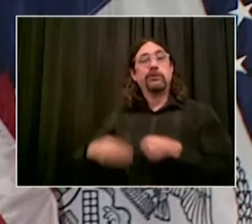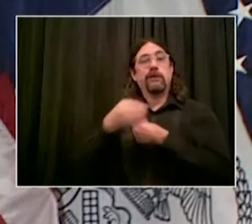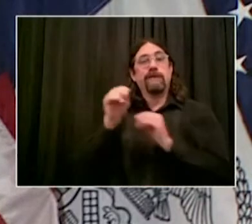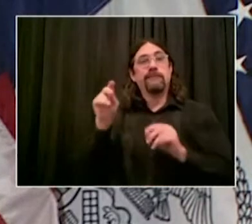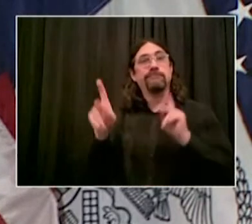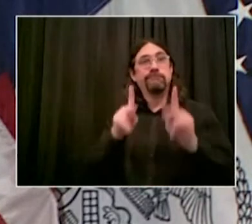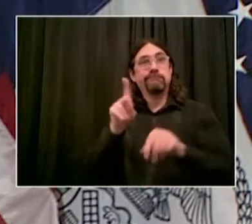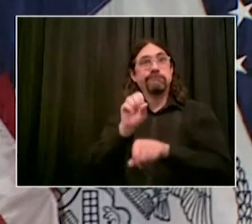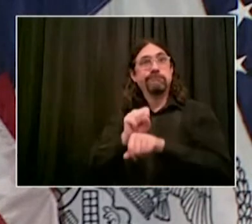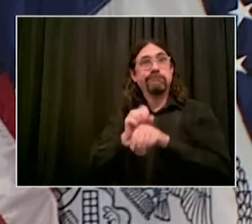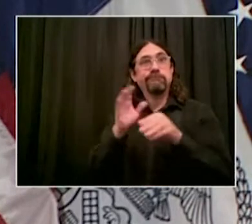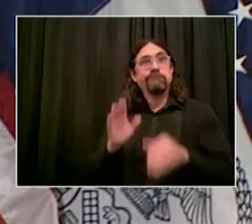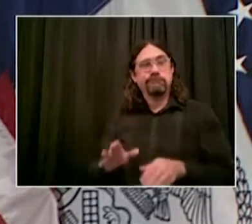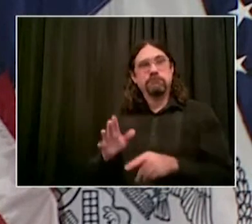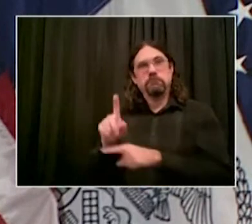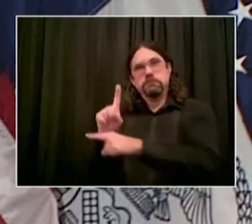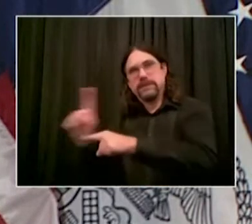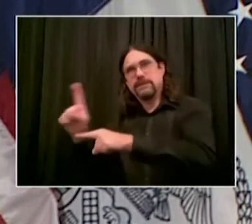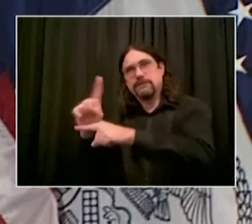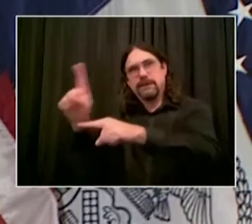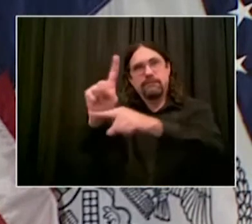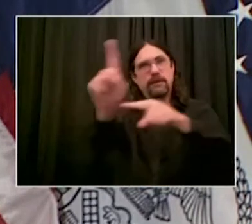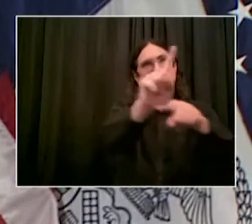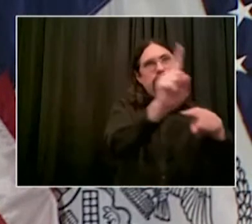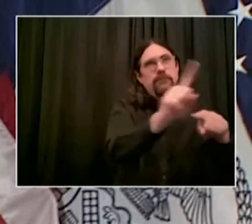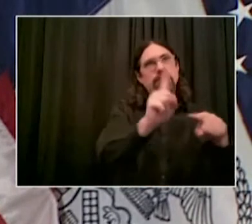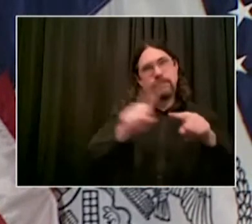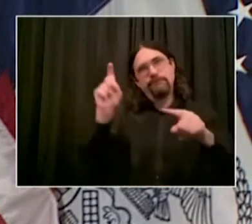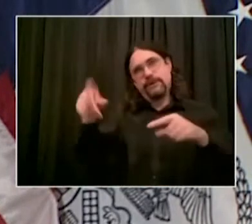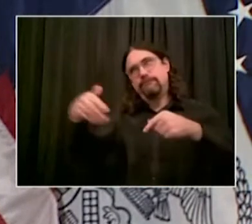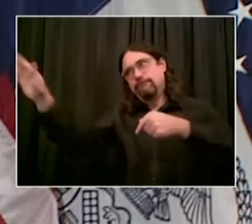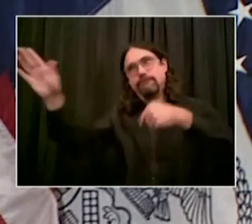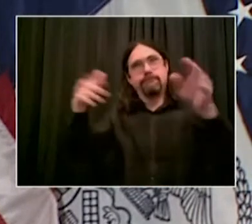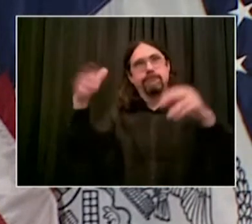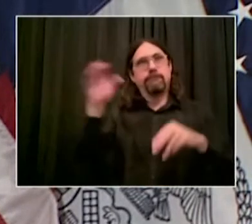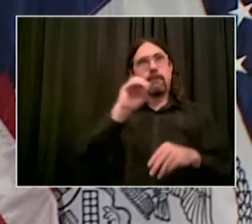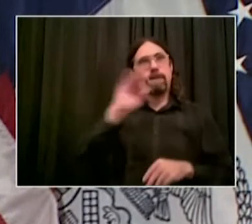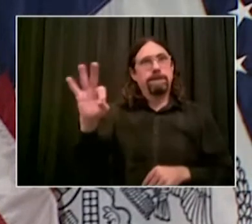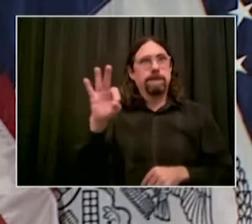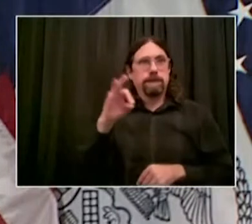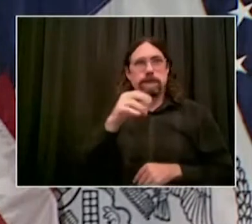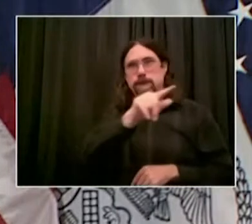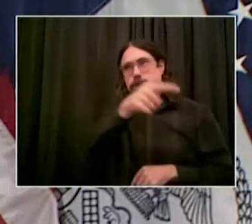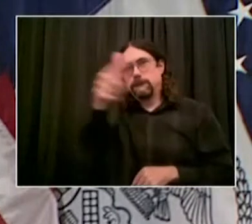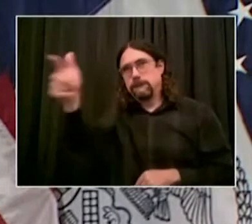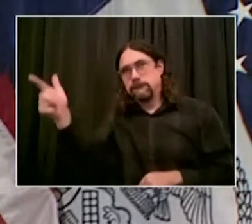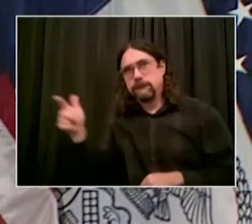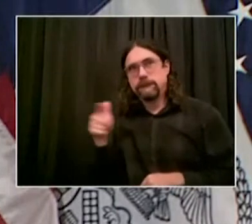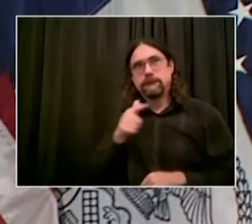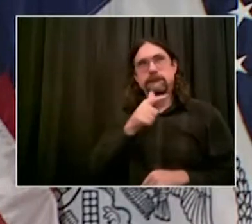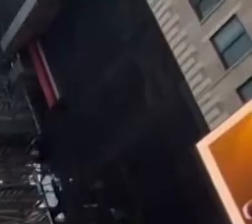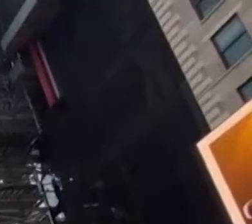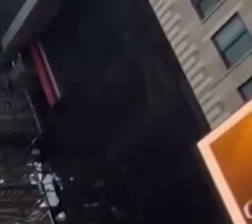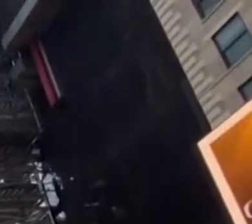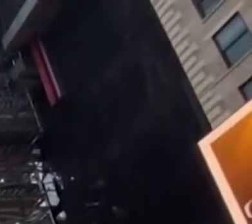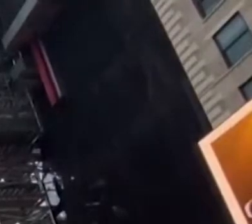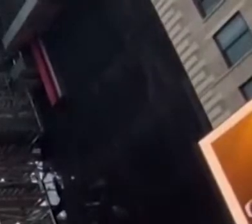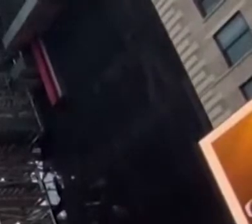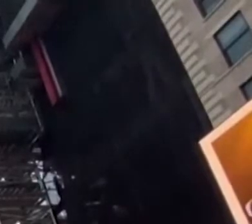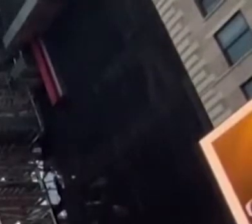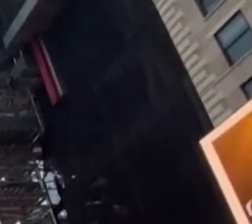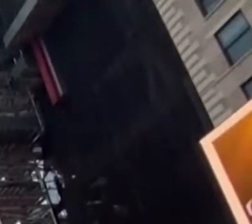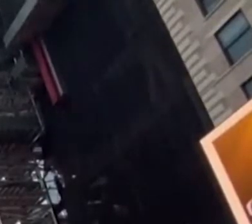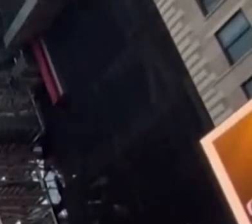交渉次第では2万2000人の職員がレイオフされる可能性があると警告しましたしかし